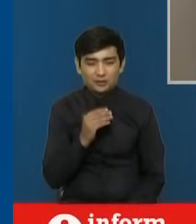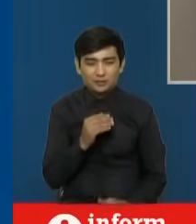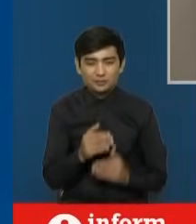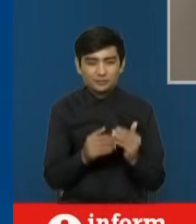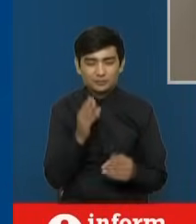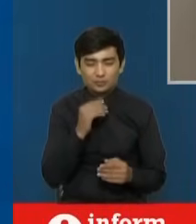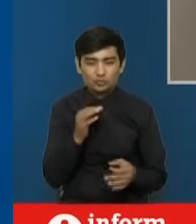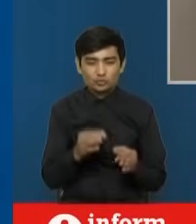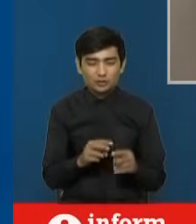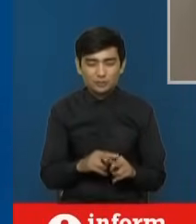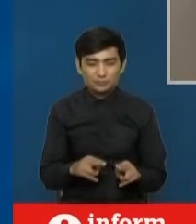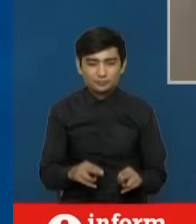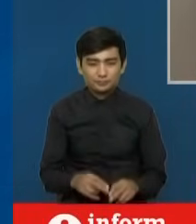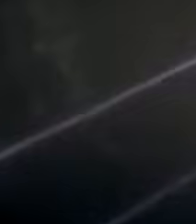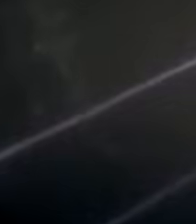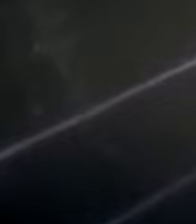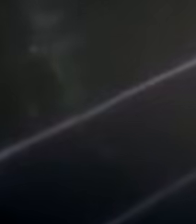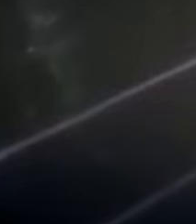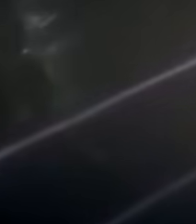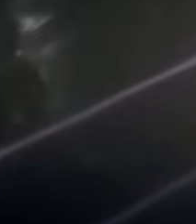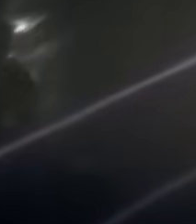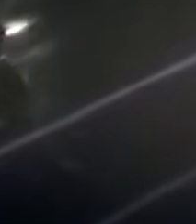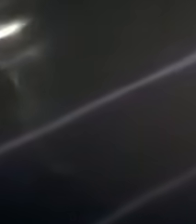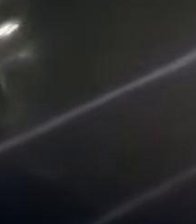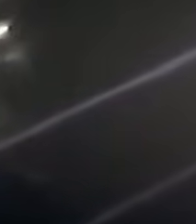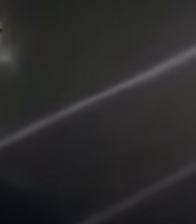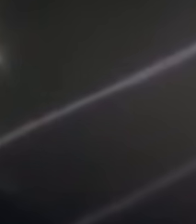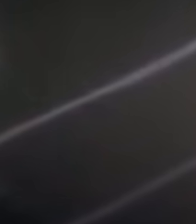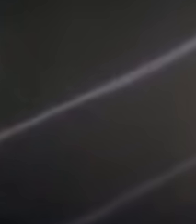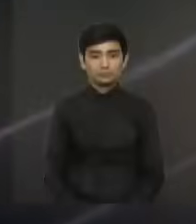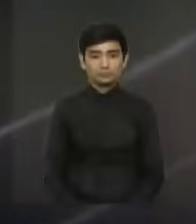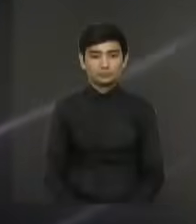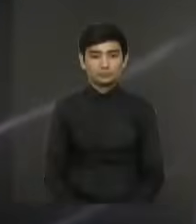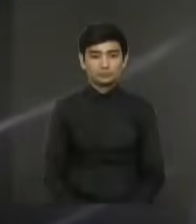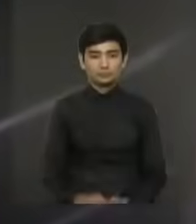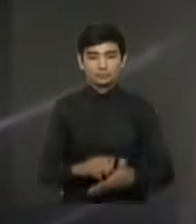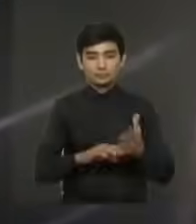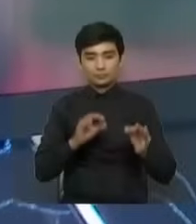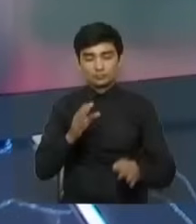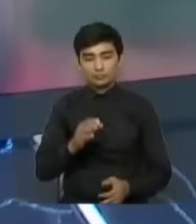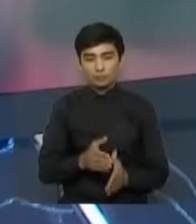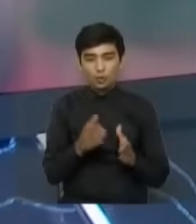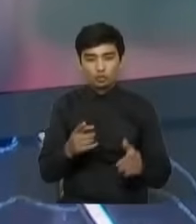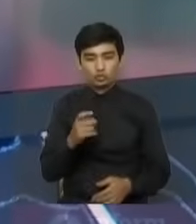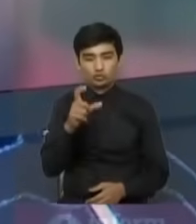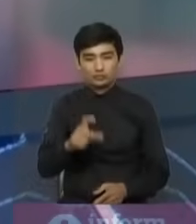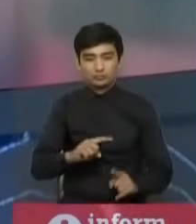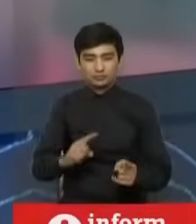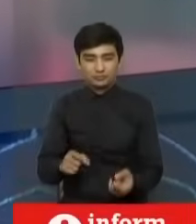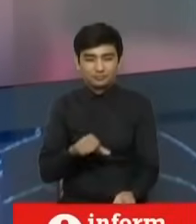суд, экономический суд города Астаны. Продолжаем эфир. Больше 100 человек задержали в ходе спецоперации по